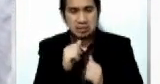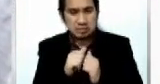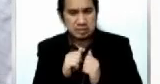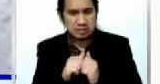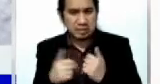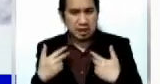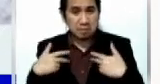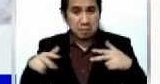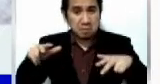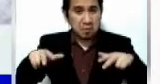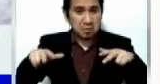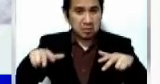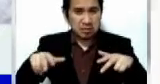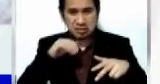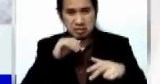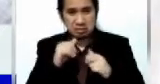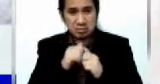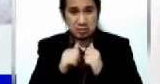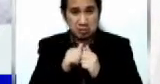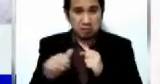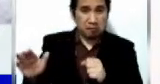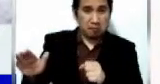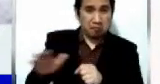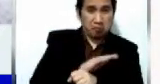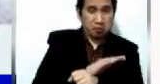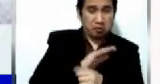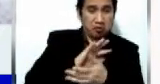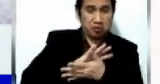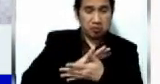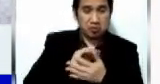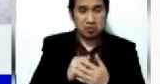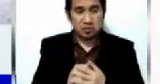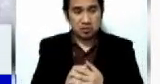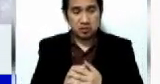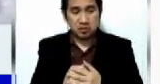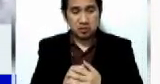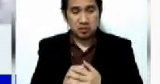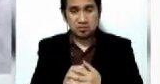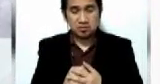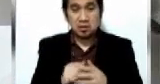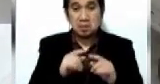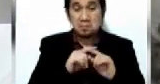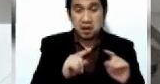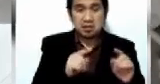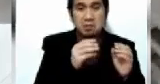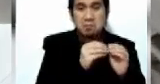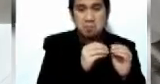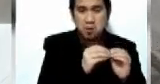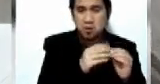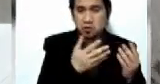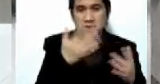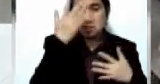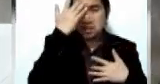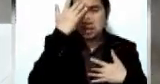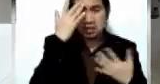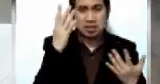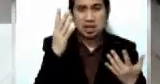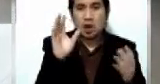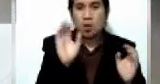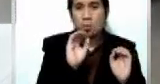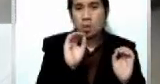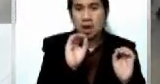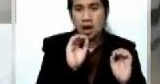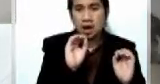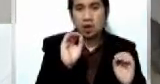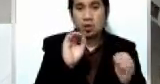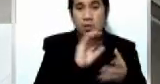It's not that we were overrun by, na-overrun po kami ng non-COVID patients. Hindi po ito talagang overwhelmed.